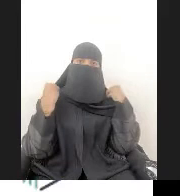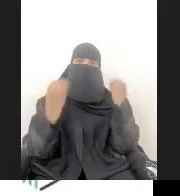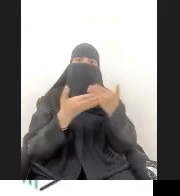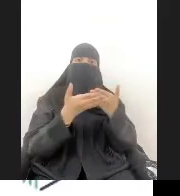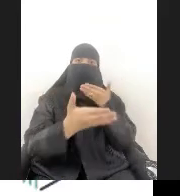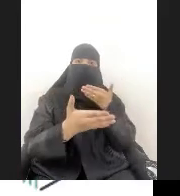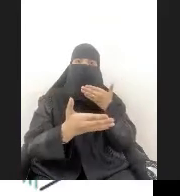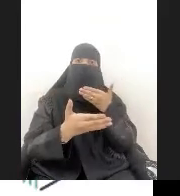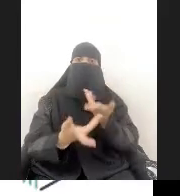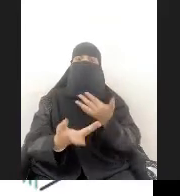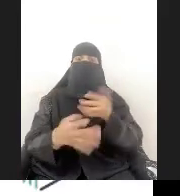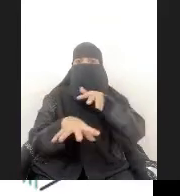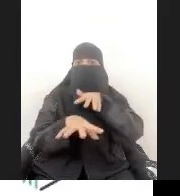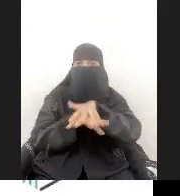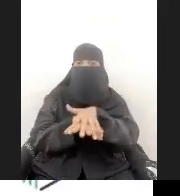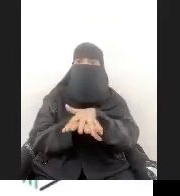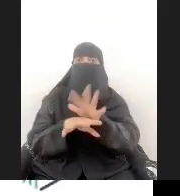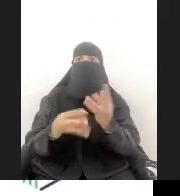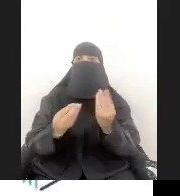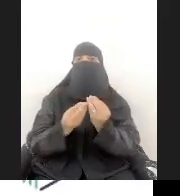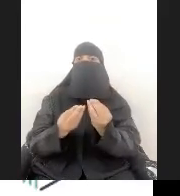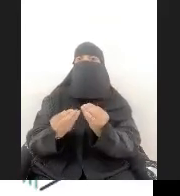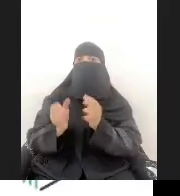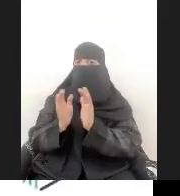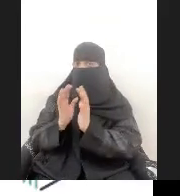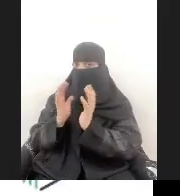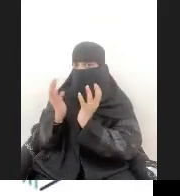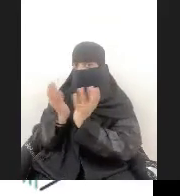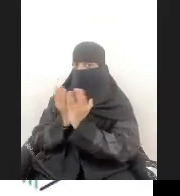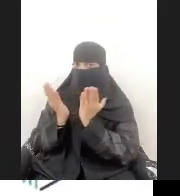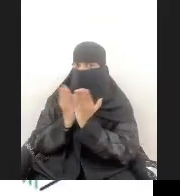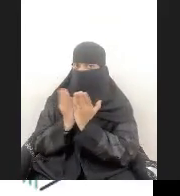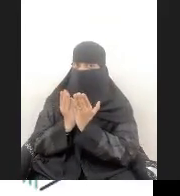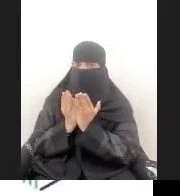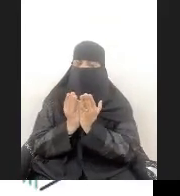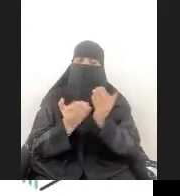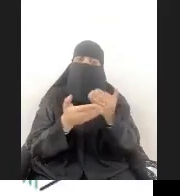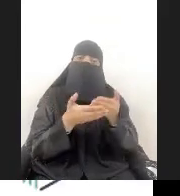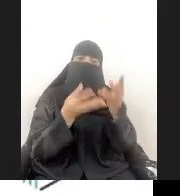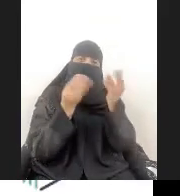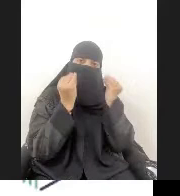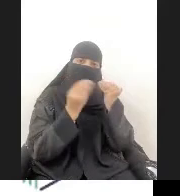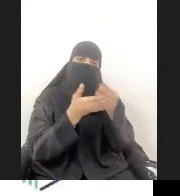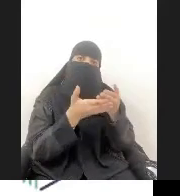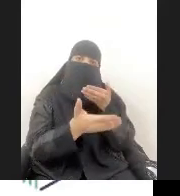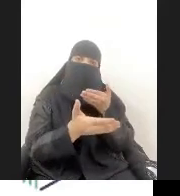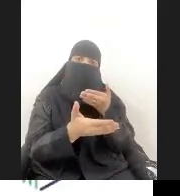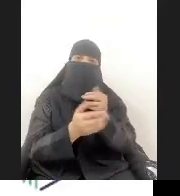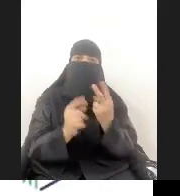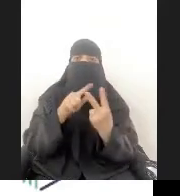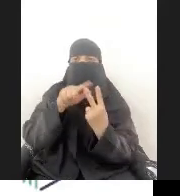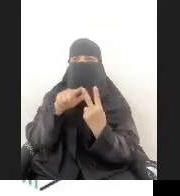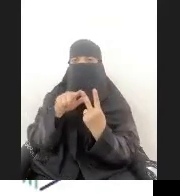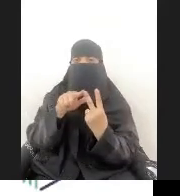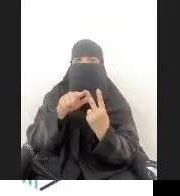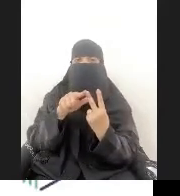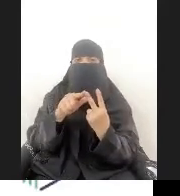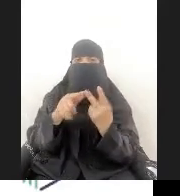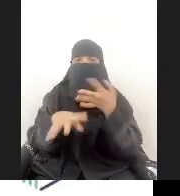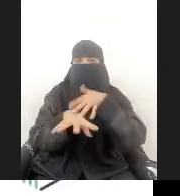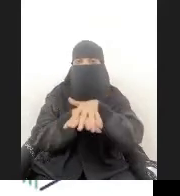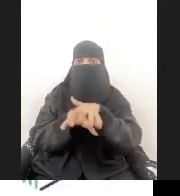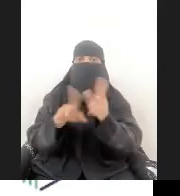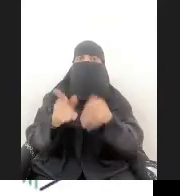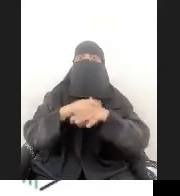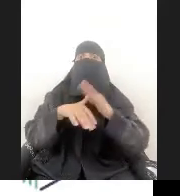نجمع بين البيئتين، نجمع بين البيئتين، الجمع بين البيئتين هذه تعد الحقيقة مهارة،